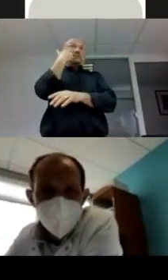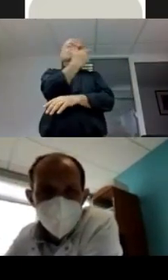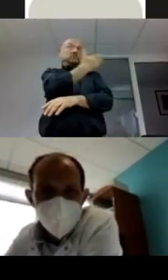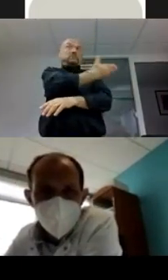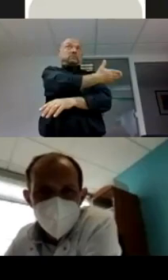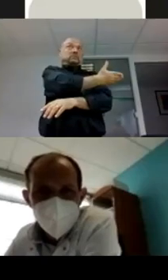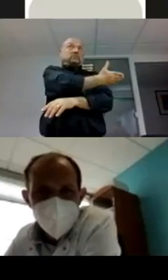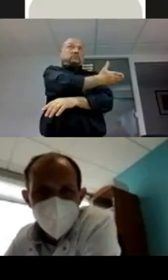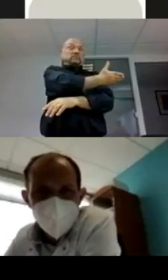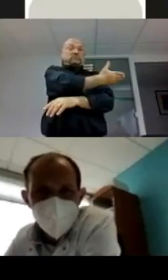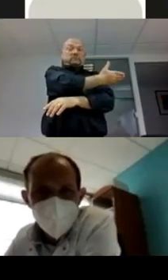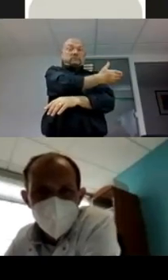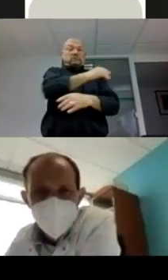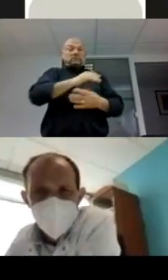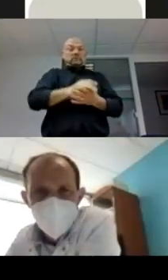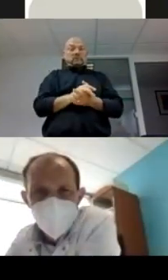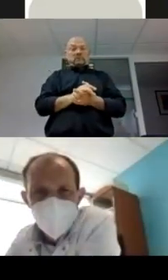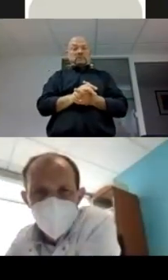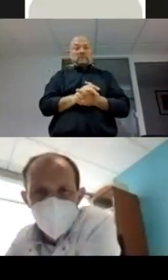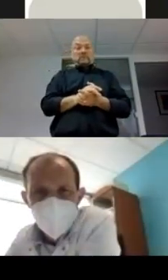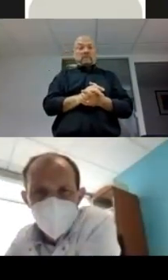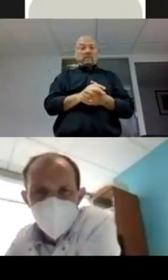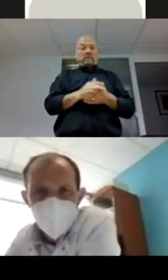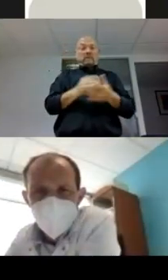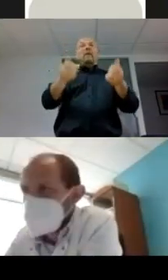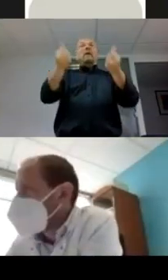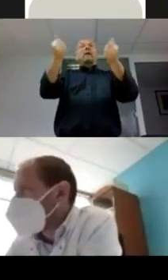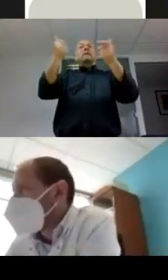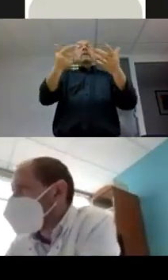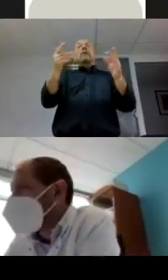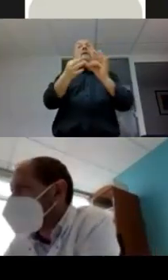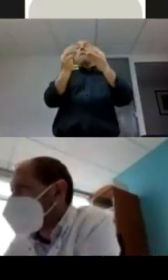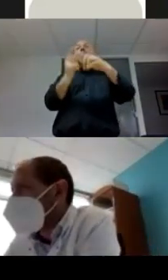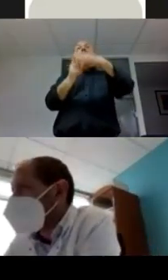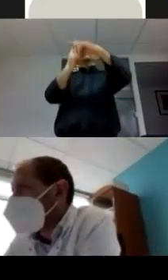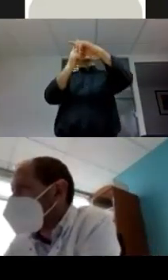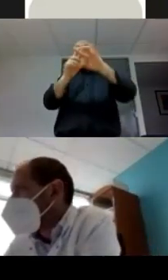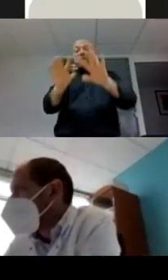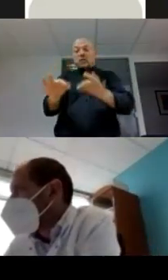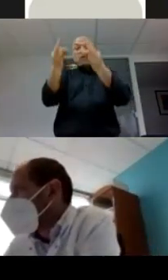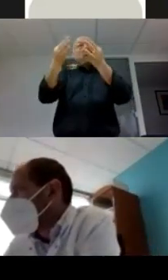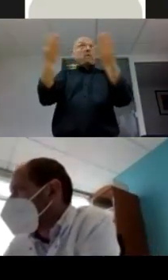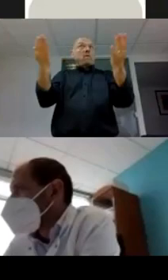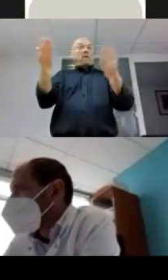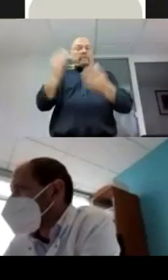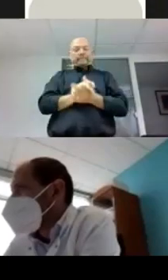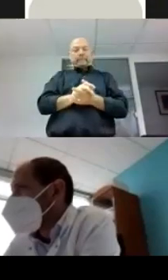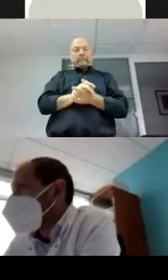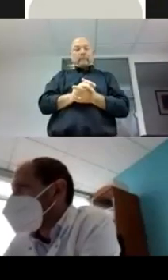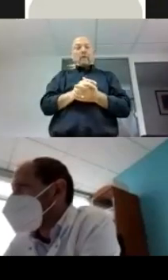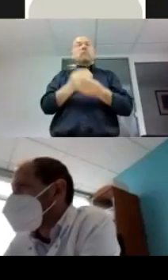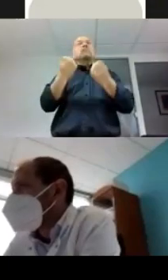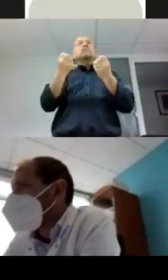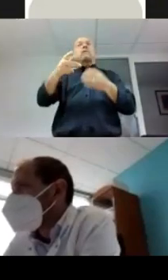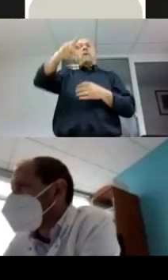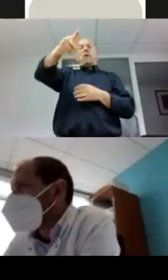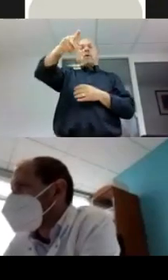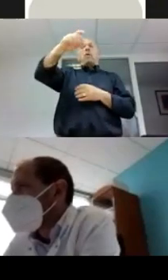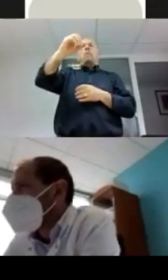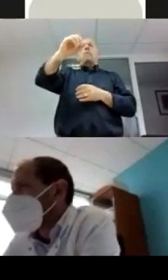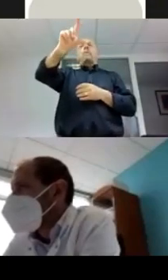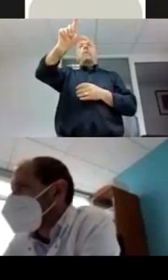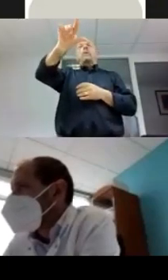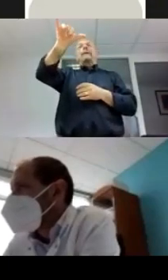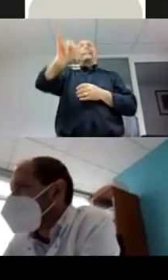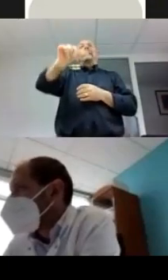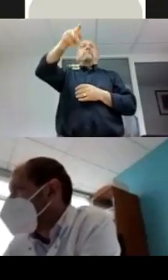Donc, ces graphiques vous montrent de façon quantitative les lésions qui peuvent être